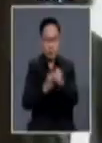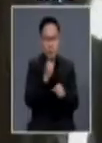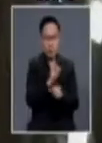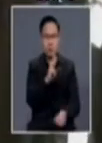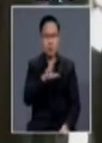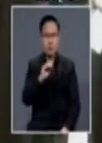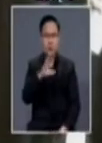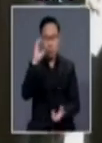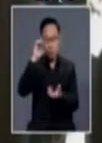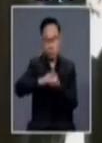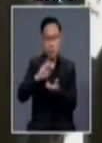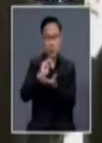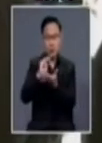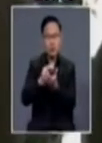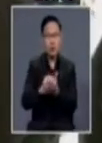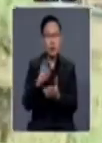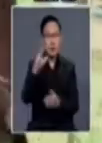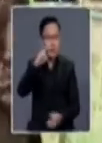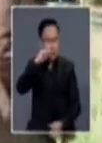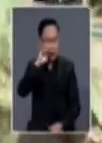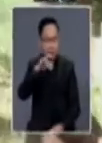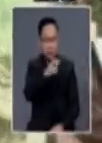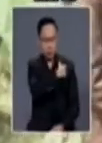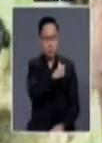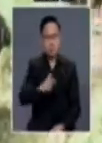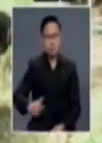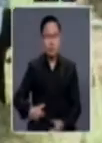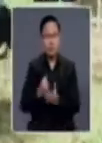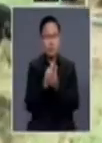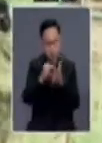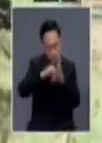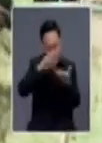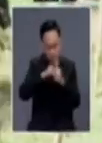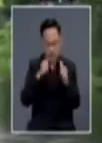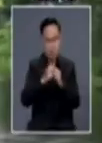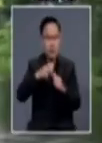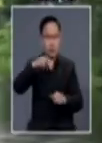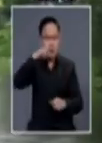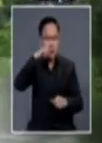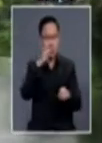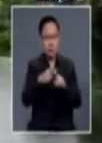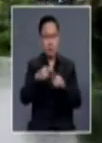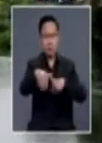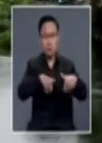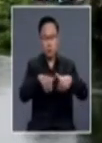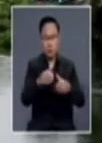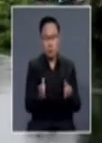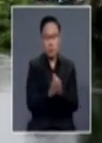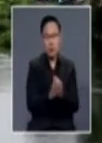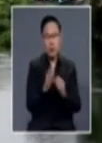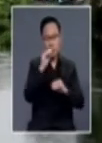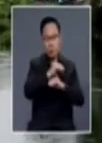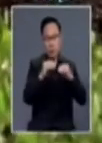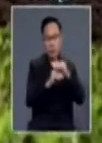มูลนิธิอุทกภัทในพระบรมราชูปถัมภ์เพื่อบรรเทาปัญหาอุทกภัยและภัยแล้งให้กับประชาชนจำนวน 180 โ